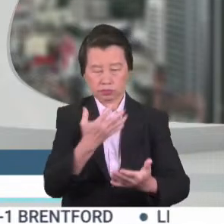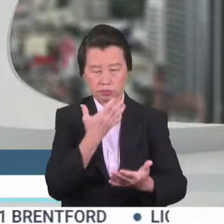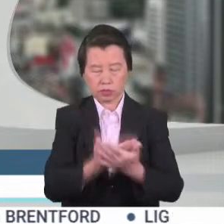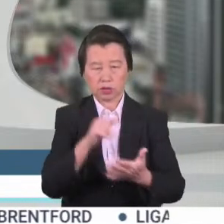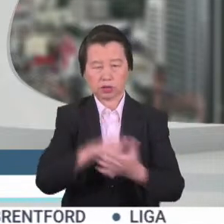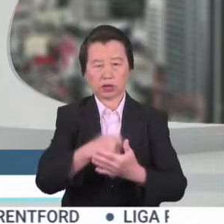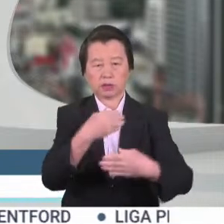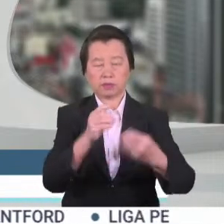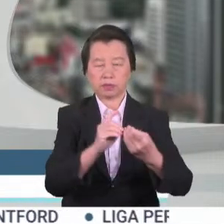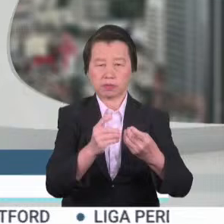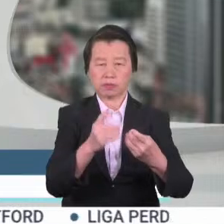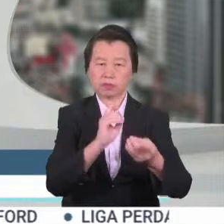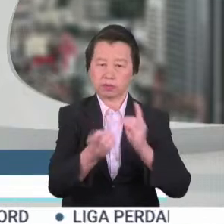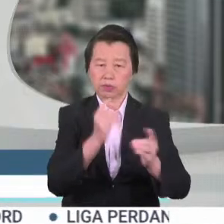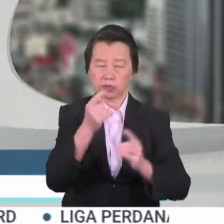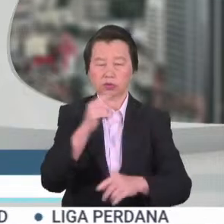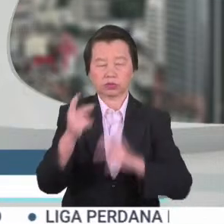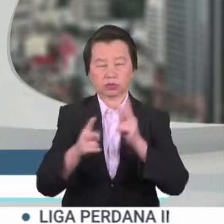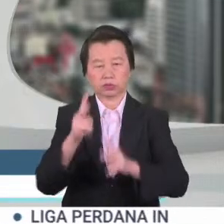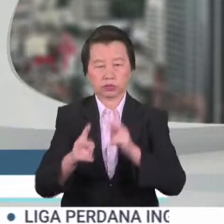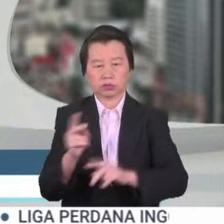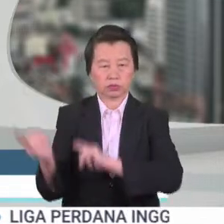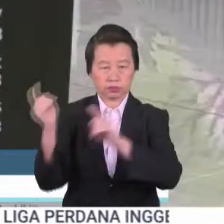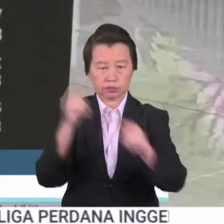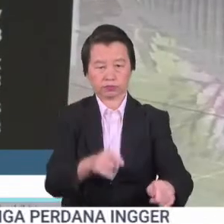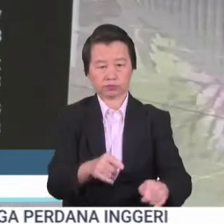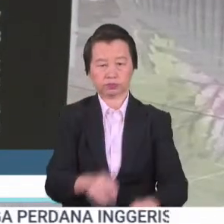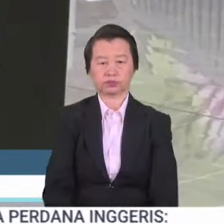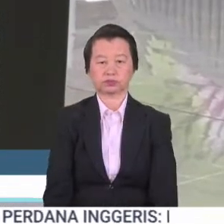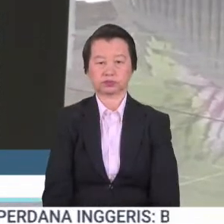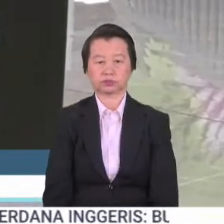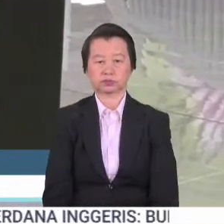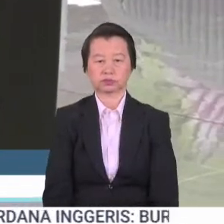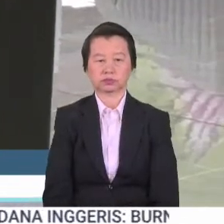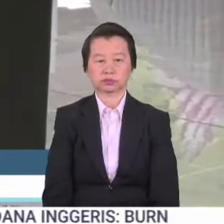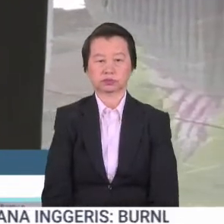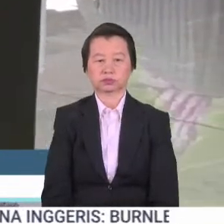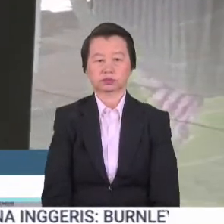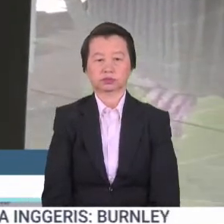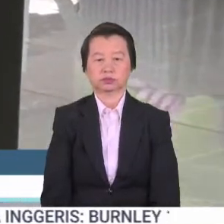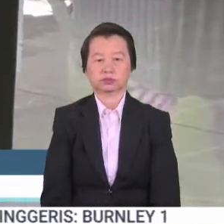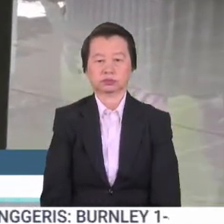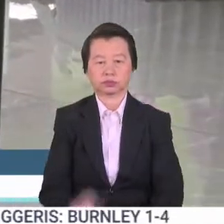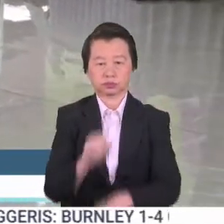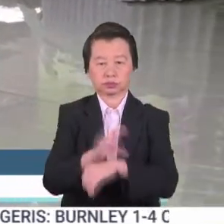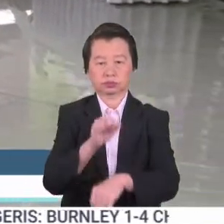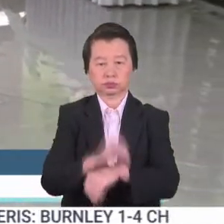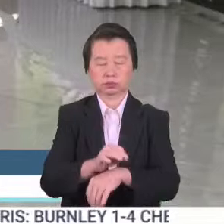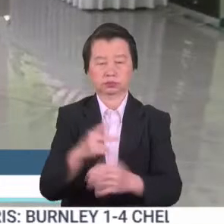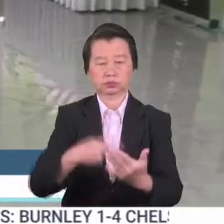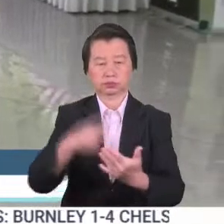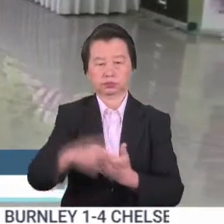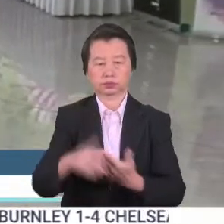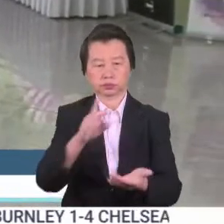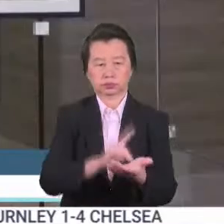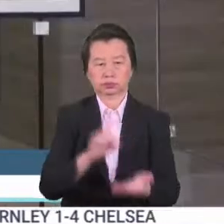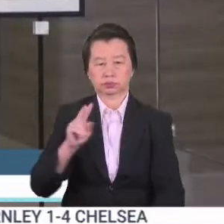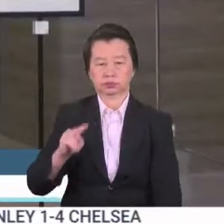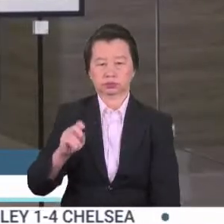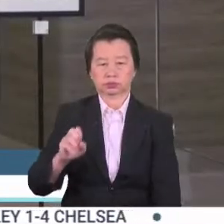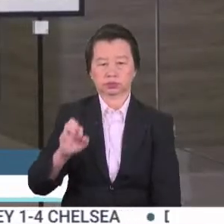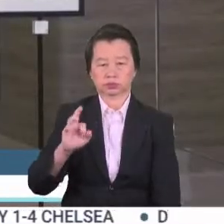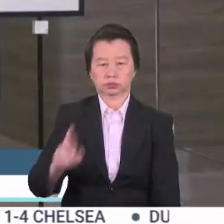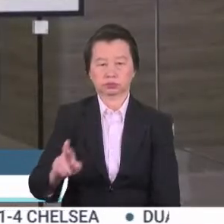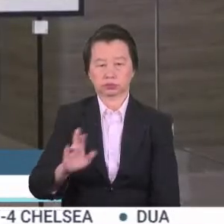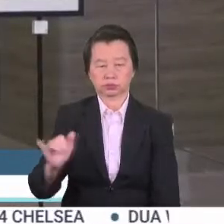digital untuk pengunjung yang hadir penasihat program Dr Nor zuraina Mohamad